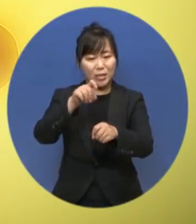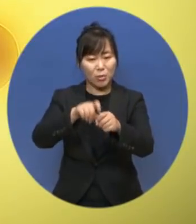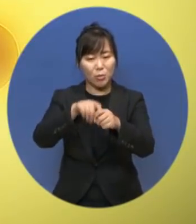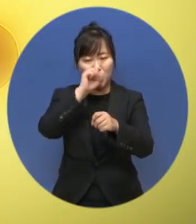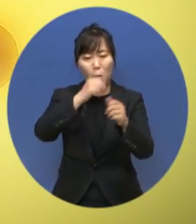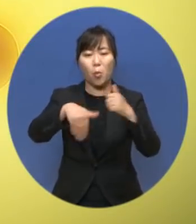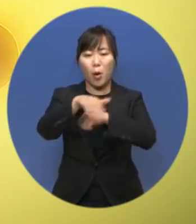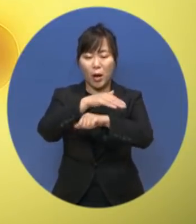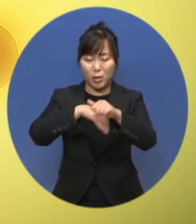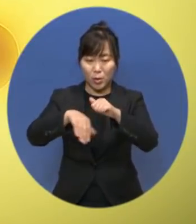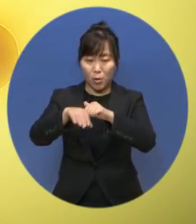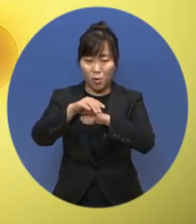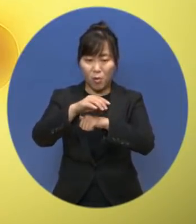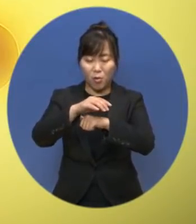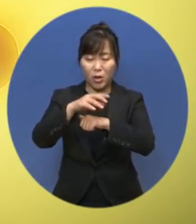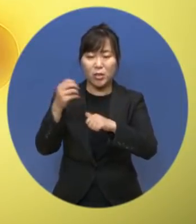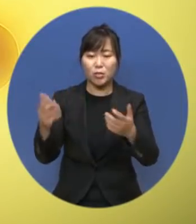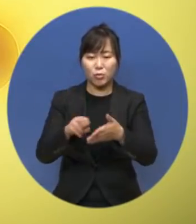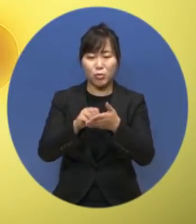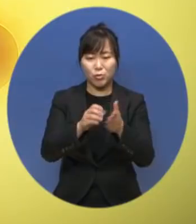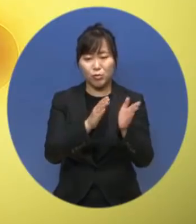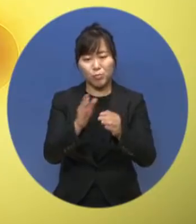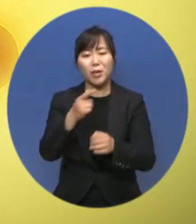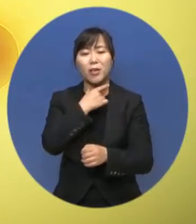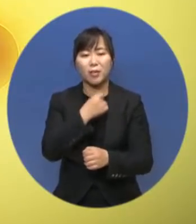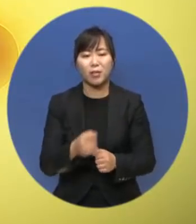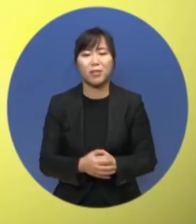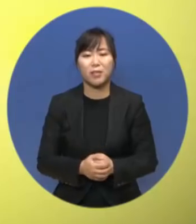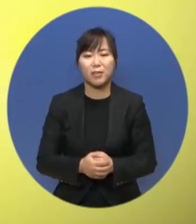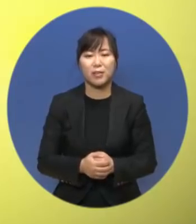좋은 환경으로 취직을 준비할 수 있었으면